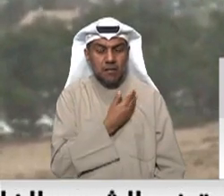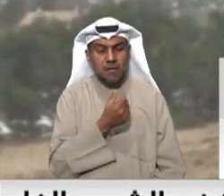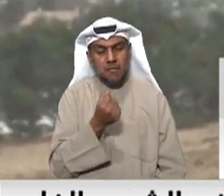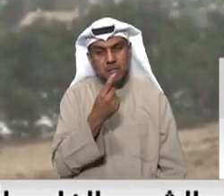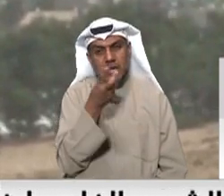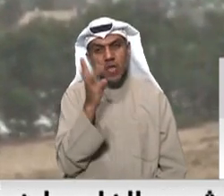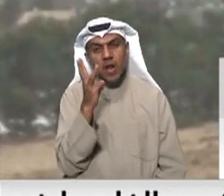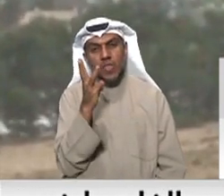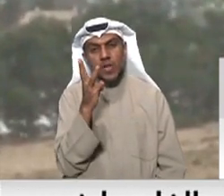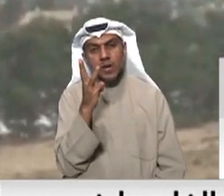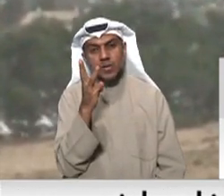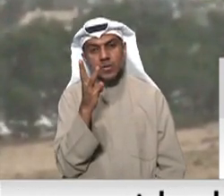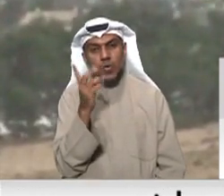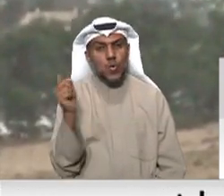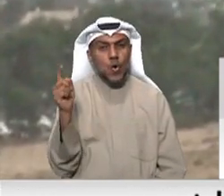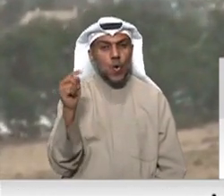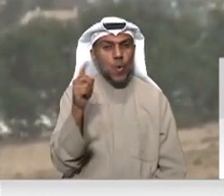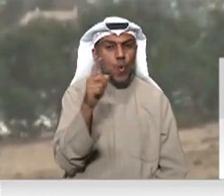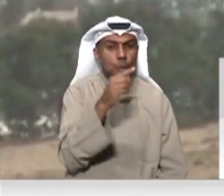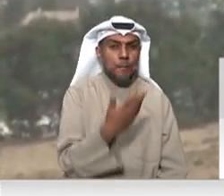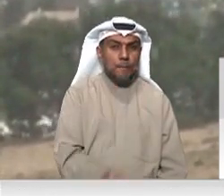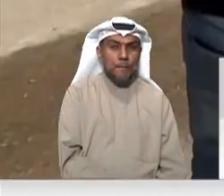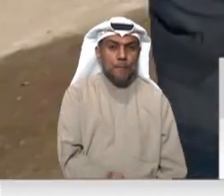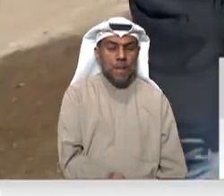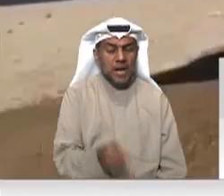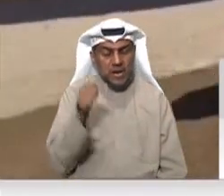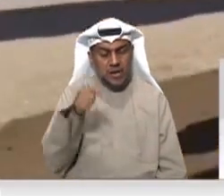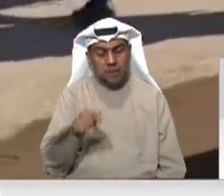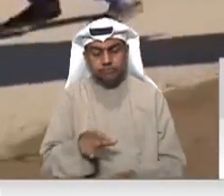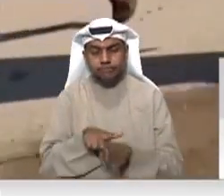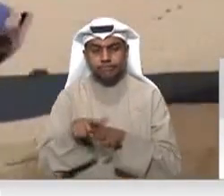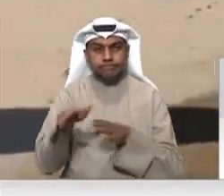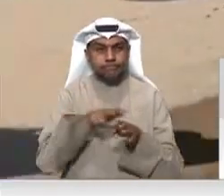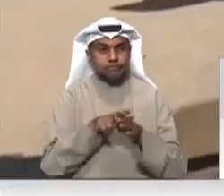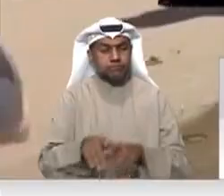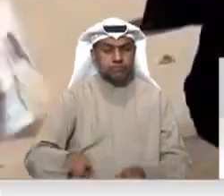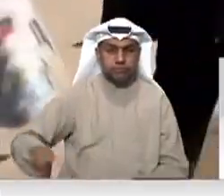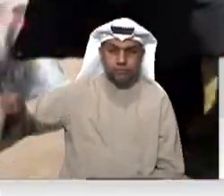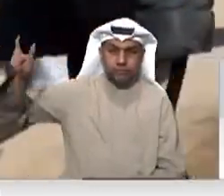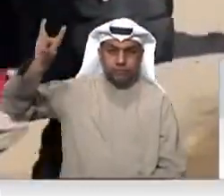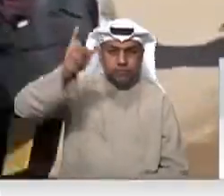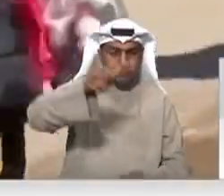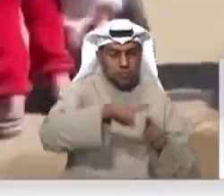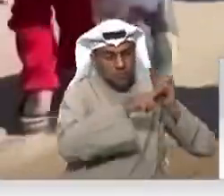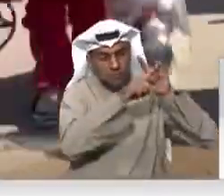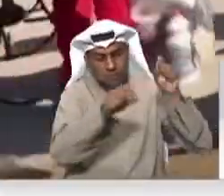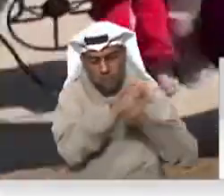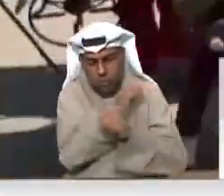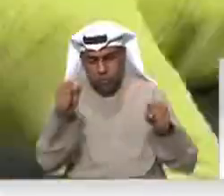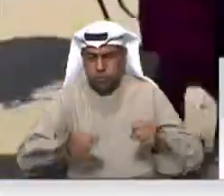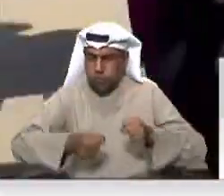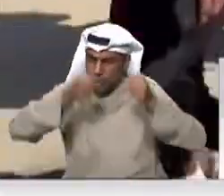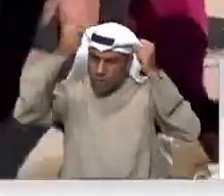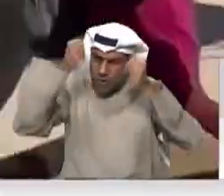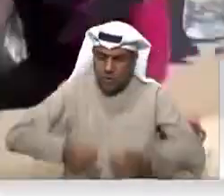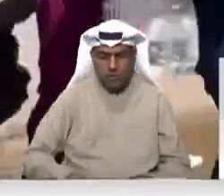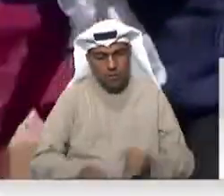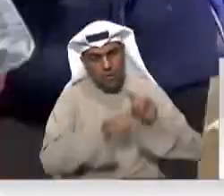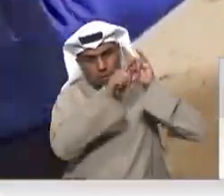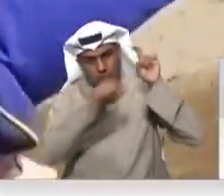عشر بعد المئه على التوالي وذلك عبر شن عشرات الغارات الجويه والقصف المدفعي